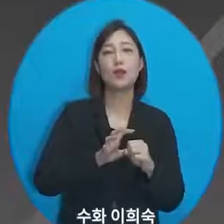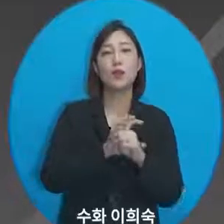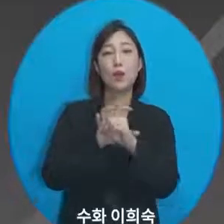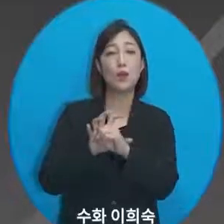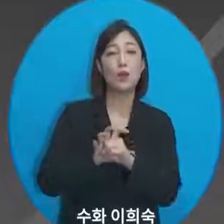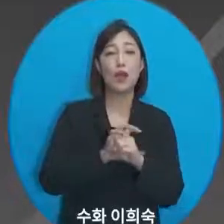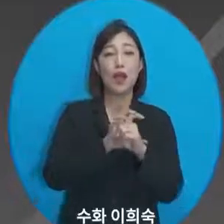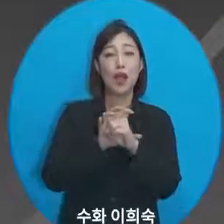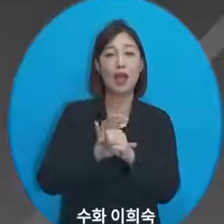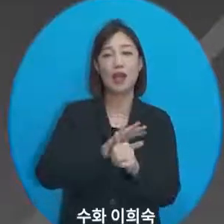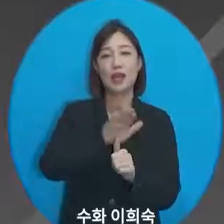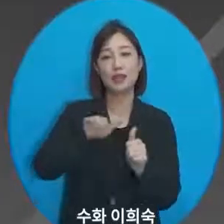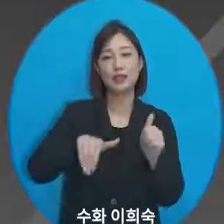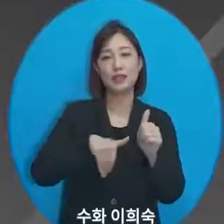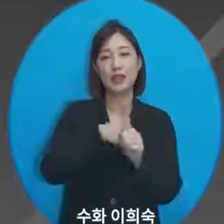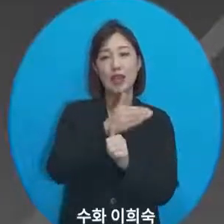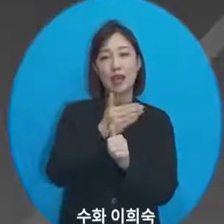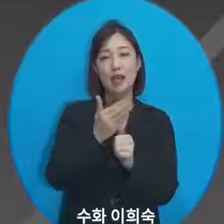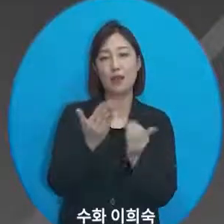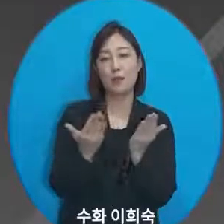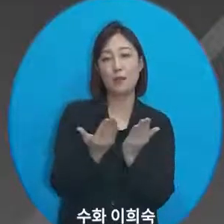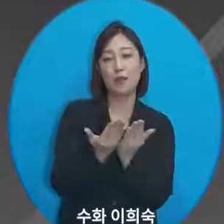굉장히 적절하게